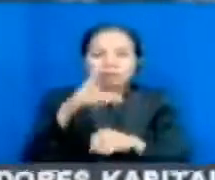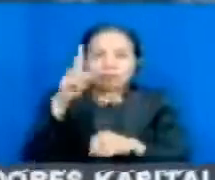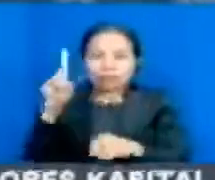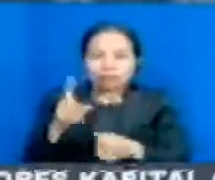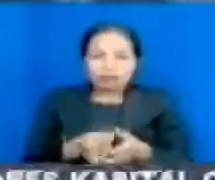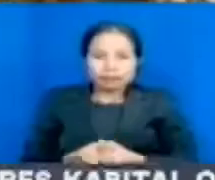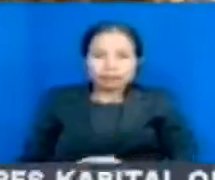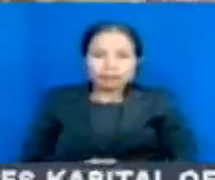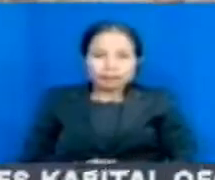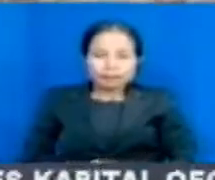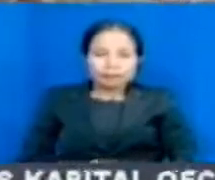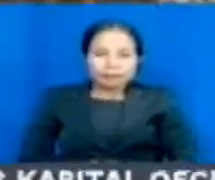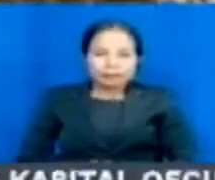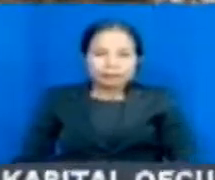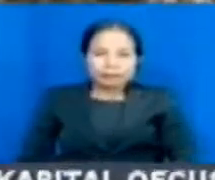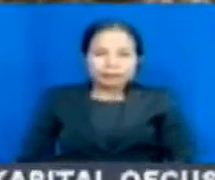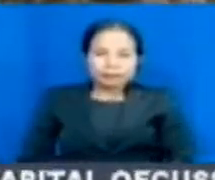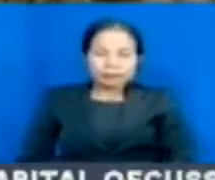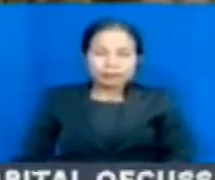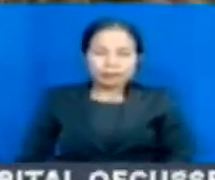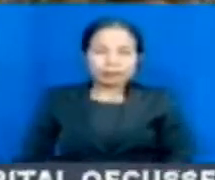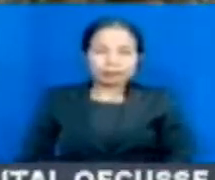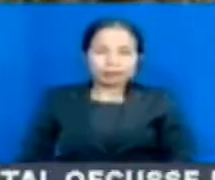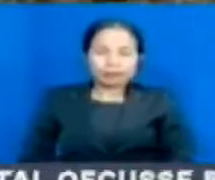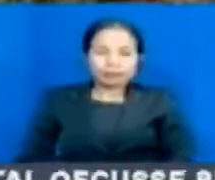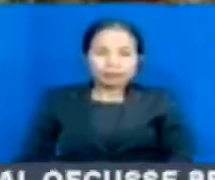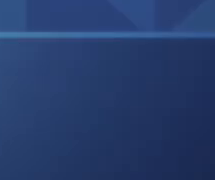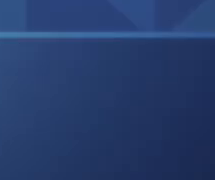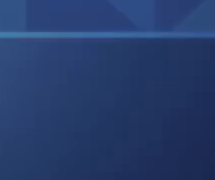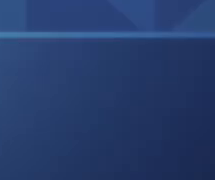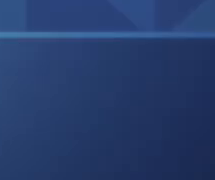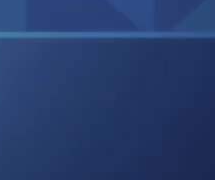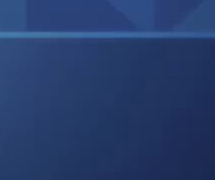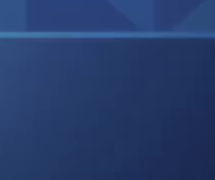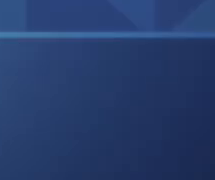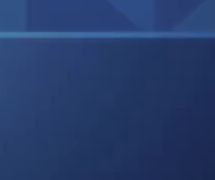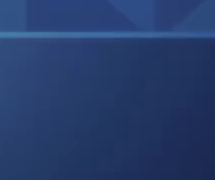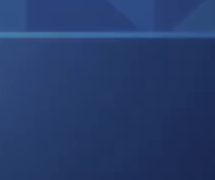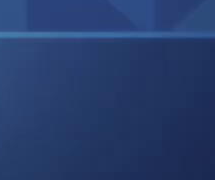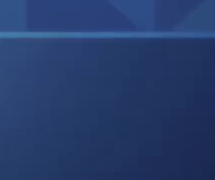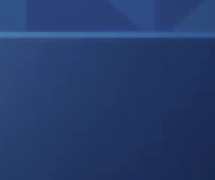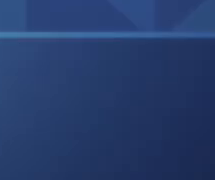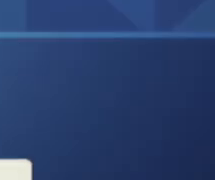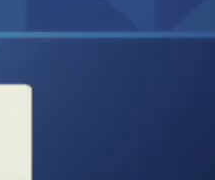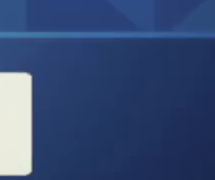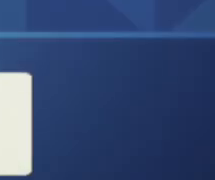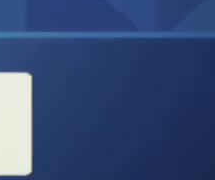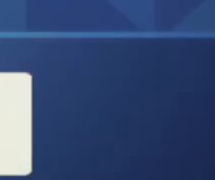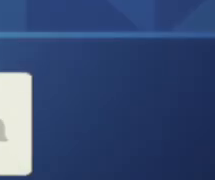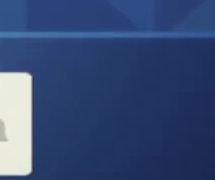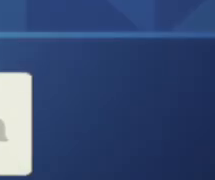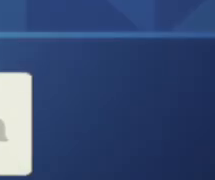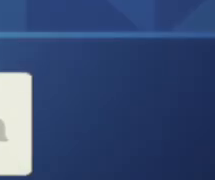Husi Ainaru, Napoleon Xavier, pasti noronya, baer teteali. Hai, telespectadores satu hedan